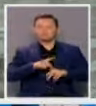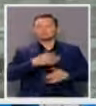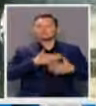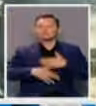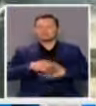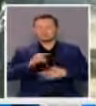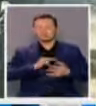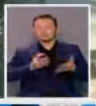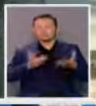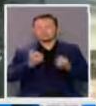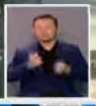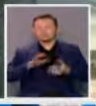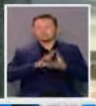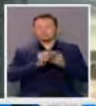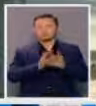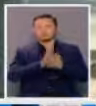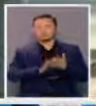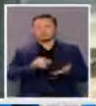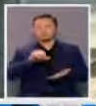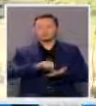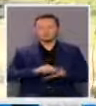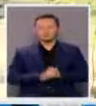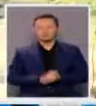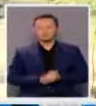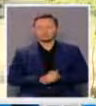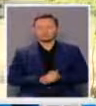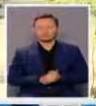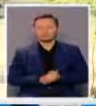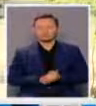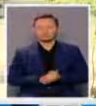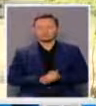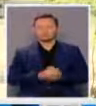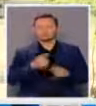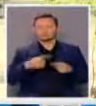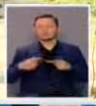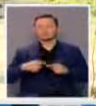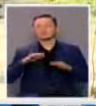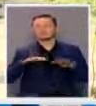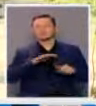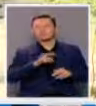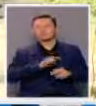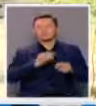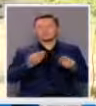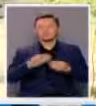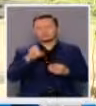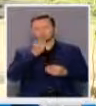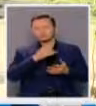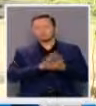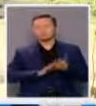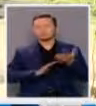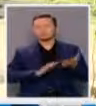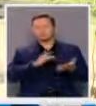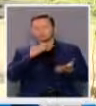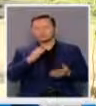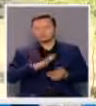что принимает участие в озеленении родного края. Другие фирмы работаем, мы дали резюме, не дали мне.